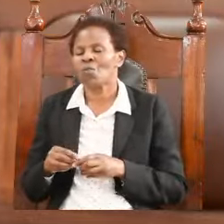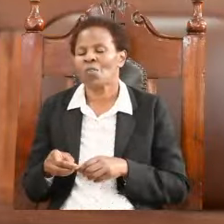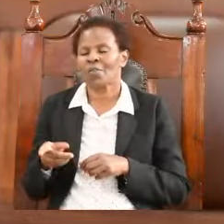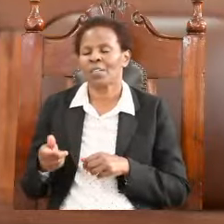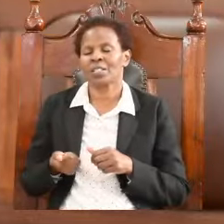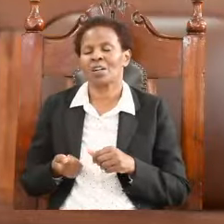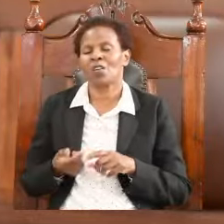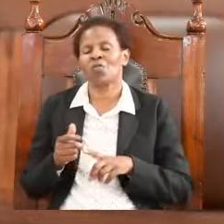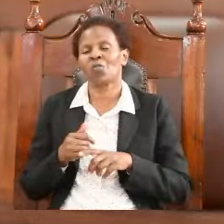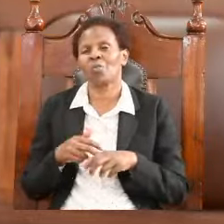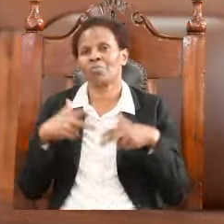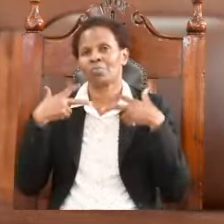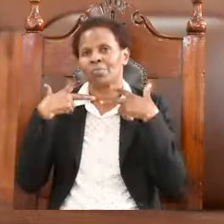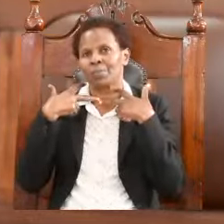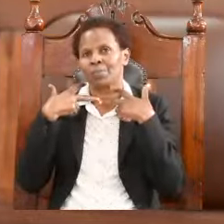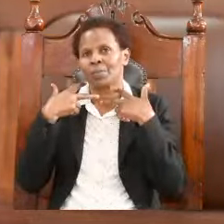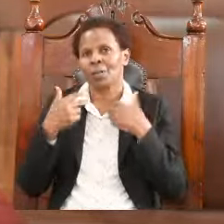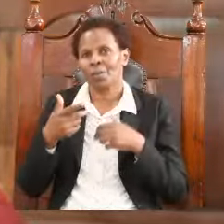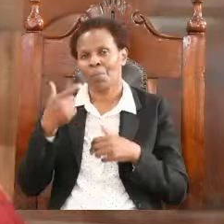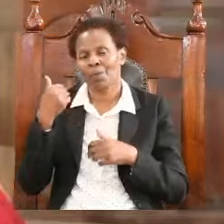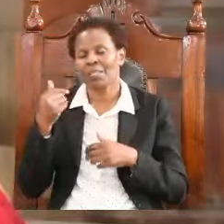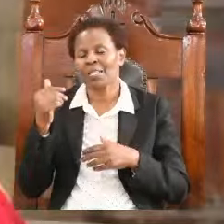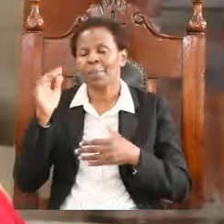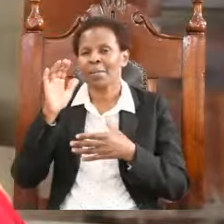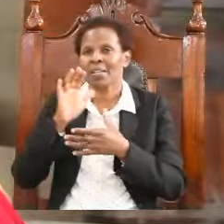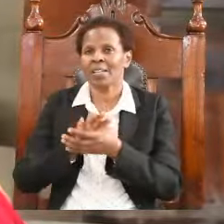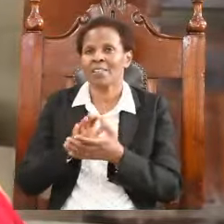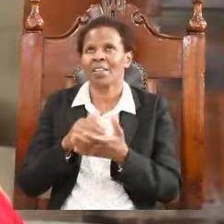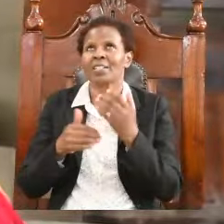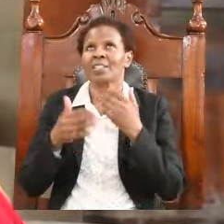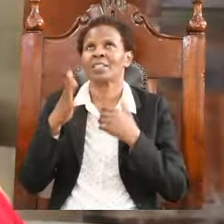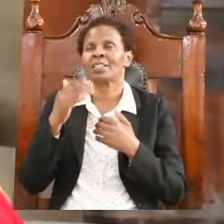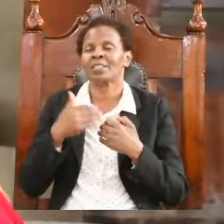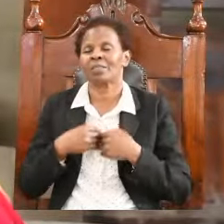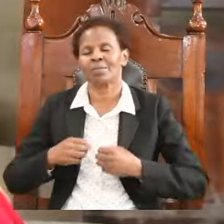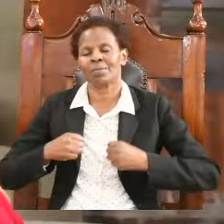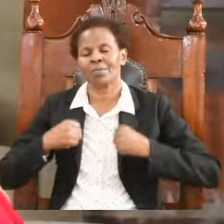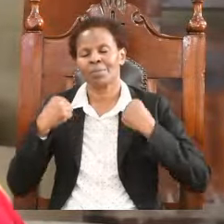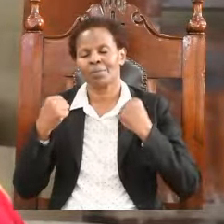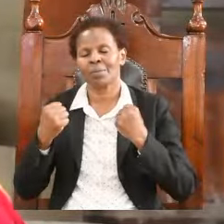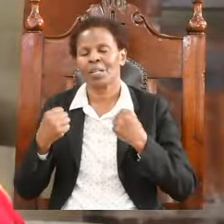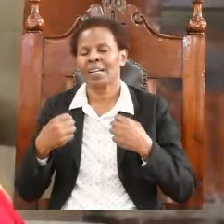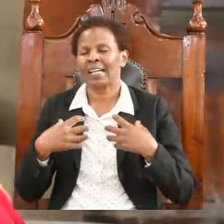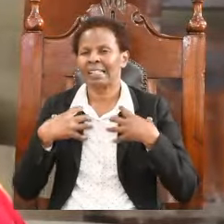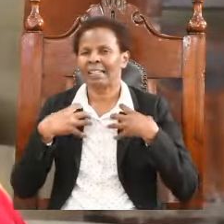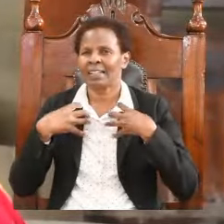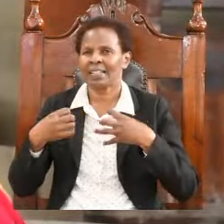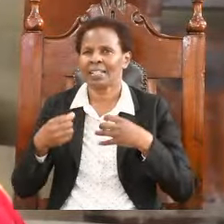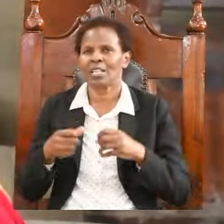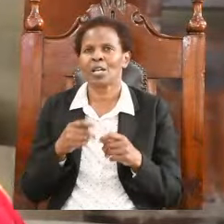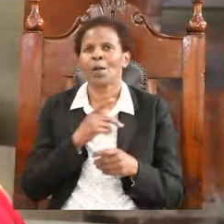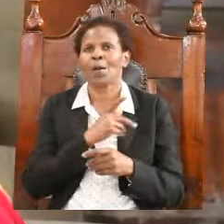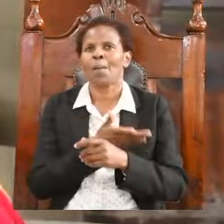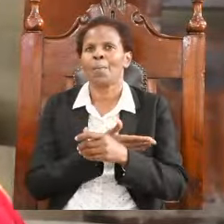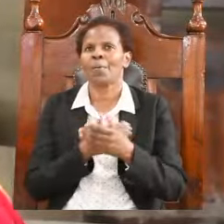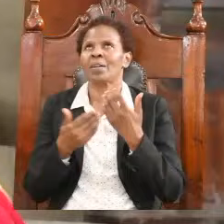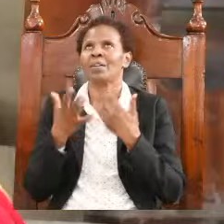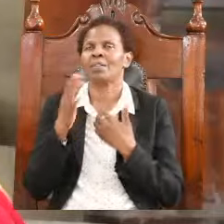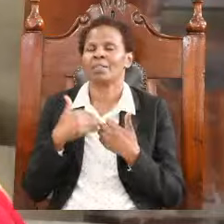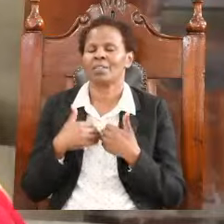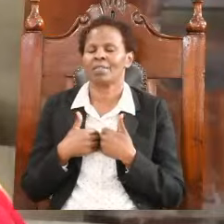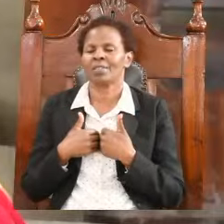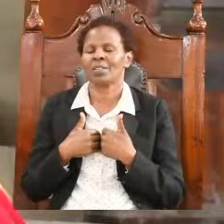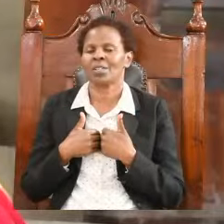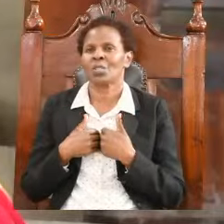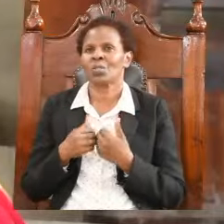anyitetwo agatwarwo ni tondu ni etiketie Ngai ari na hinya na uhoti wa kuhonania mangu oguo ni aramenya Ngai ena hinya na uhoti